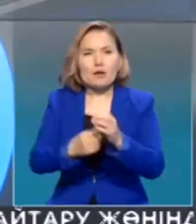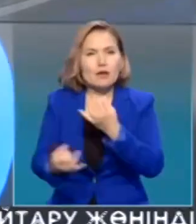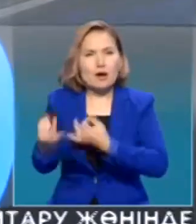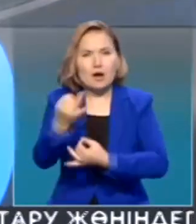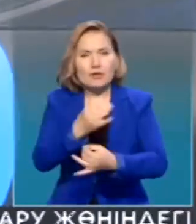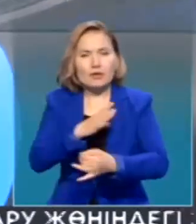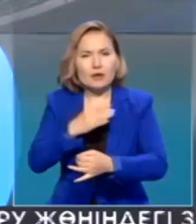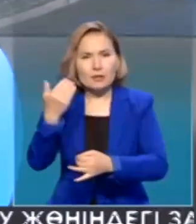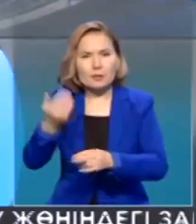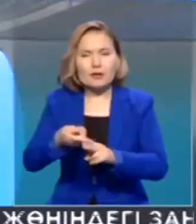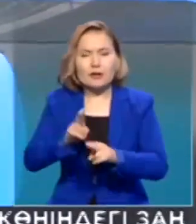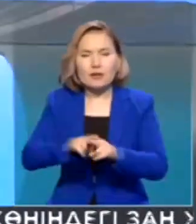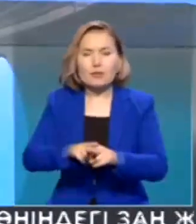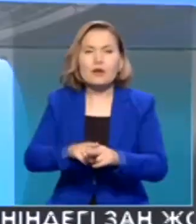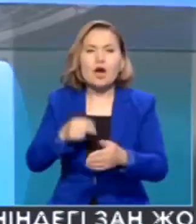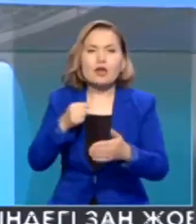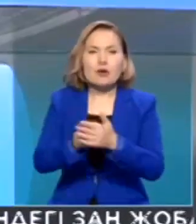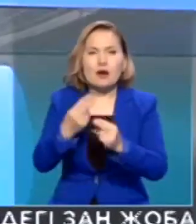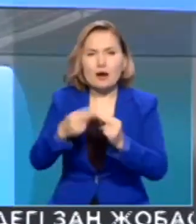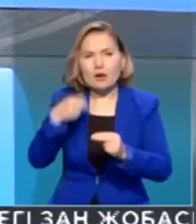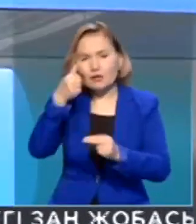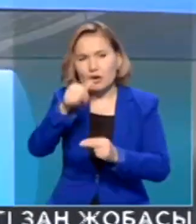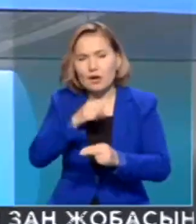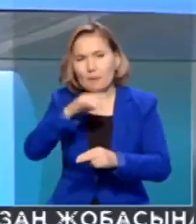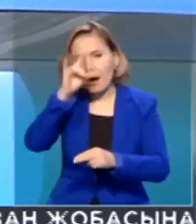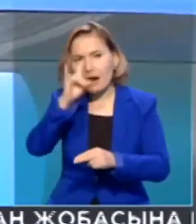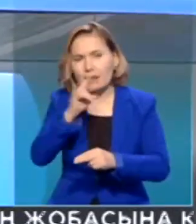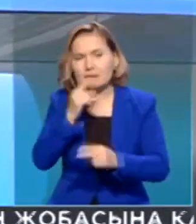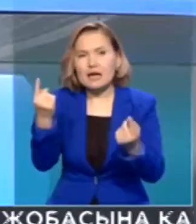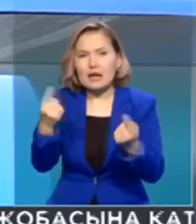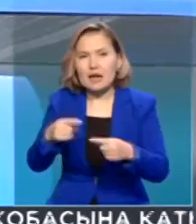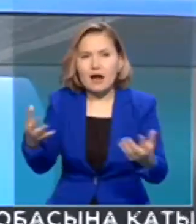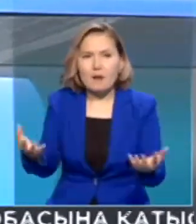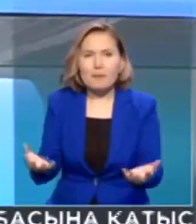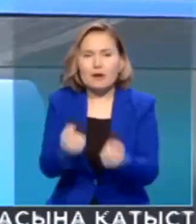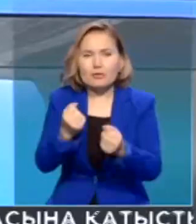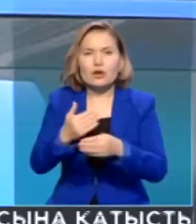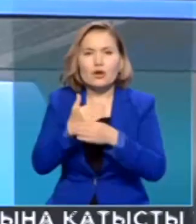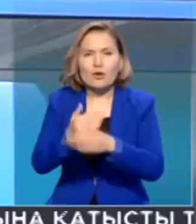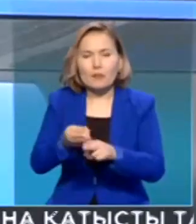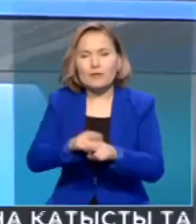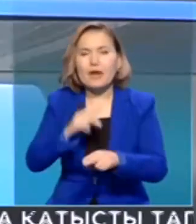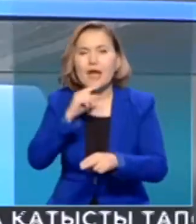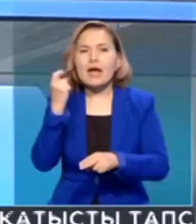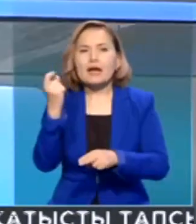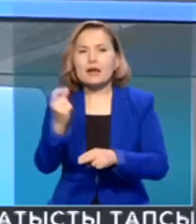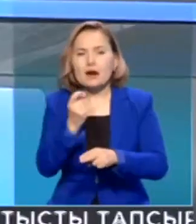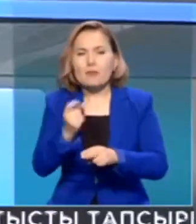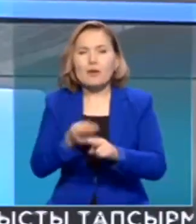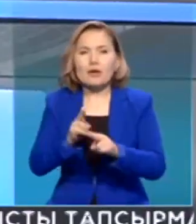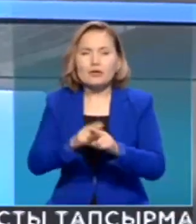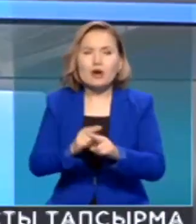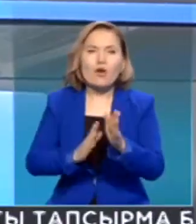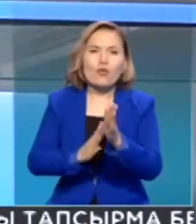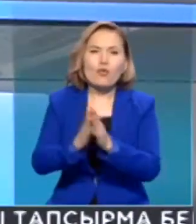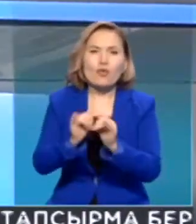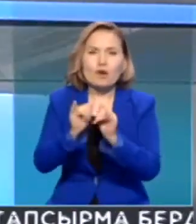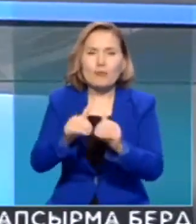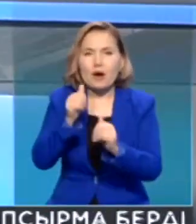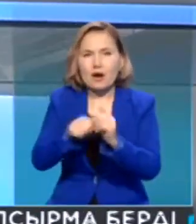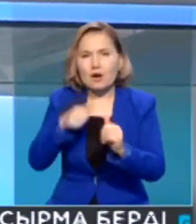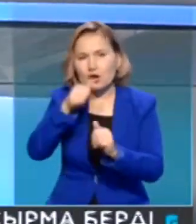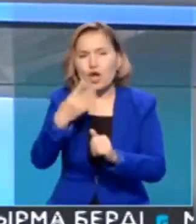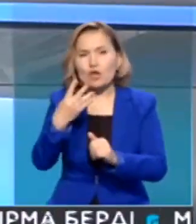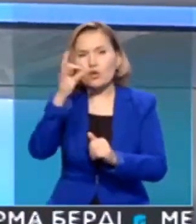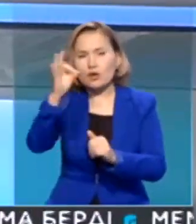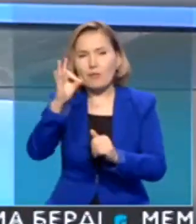қарады. Солардың бір қатары жыл соңына дейін елдегі инфляцияны 2 есе төмендету, ал экономикалық өсімді жыл сайын